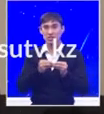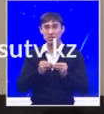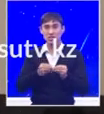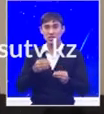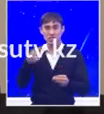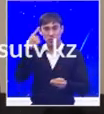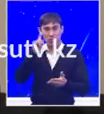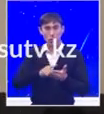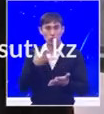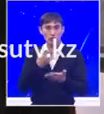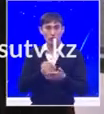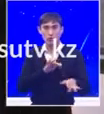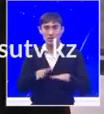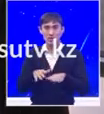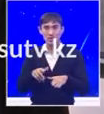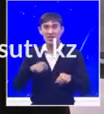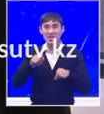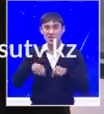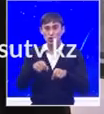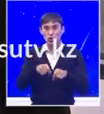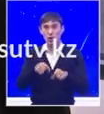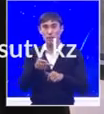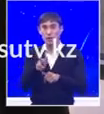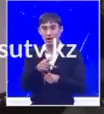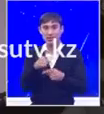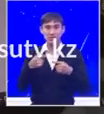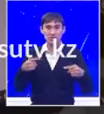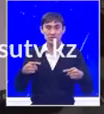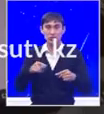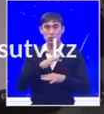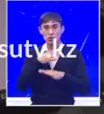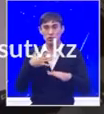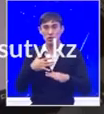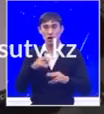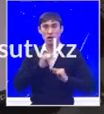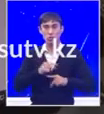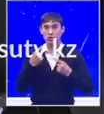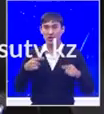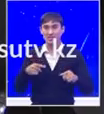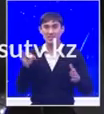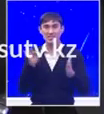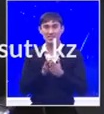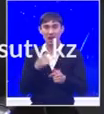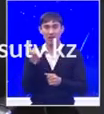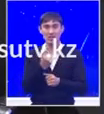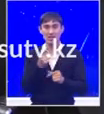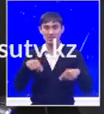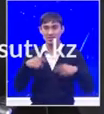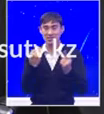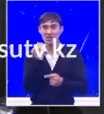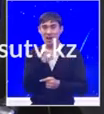дела режиссёр и оператор и осветители и много других работу у каждого разная но цель одна создать